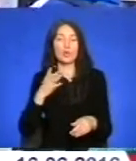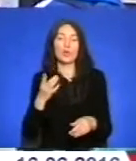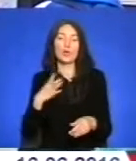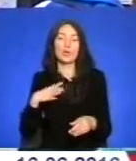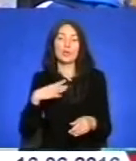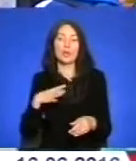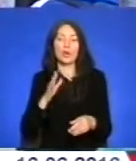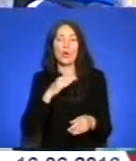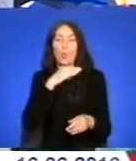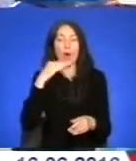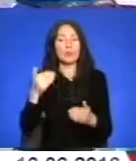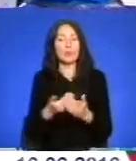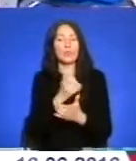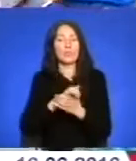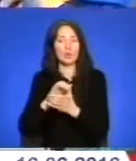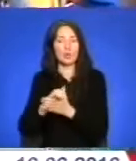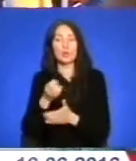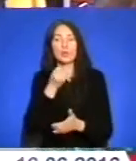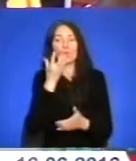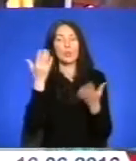знайомств, добре відпочити.